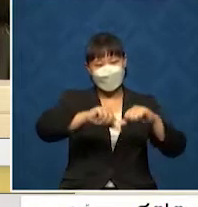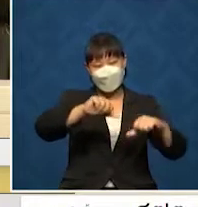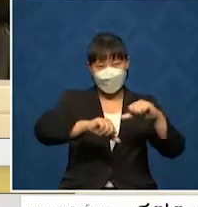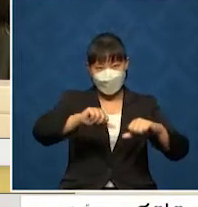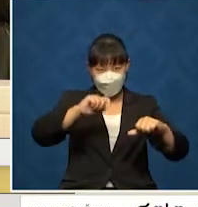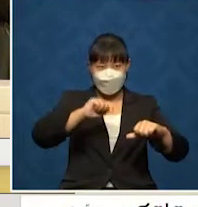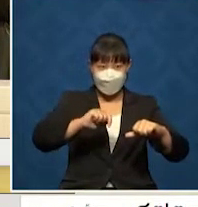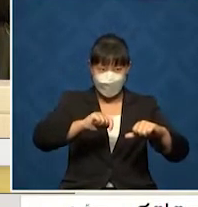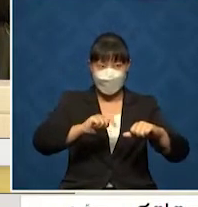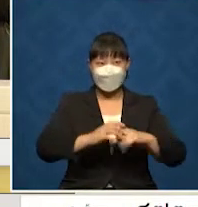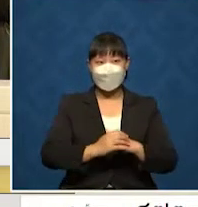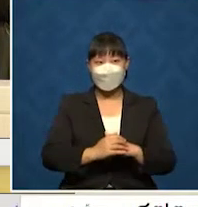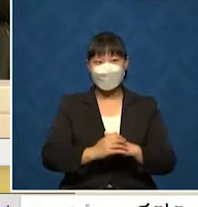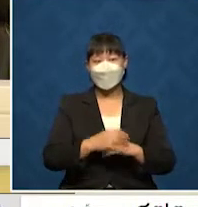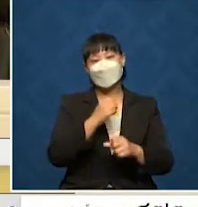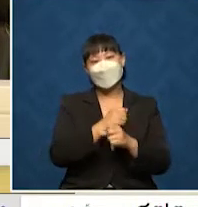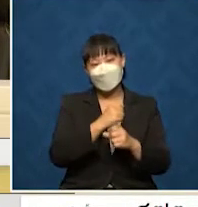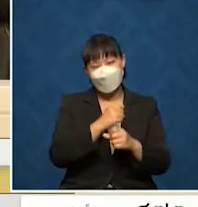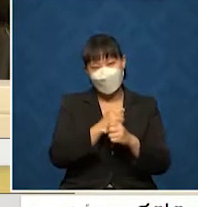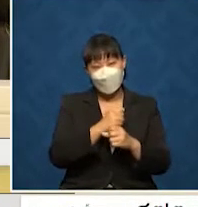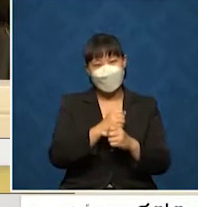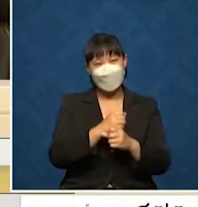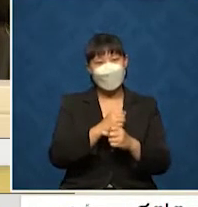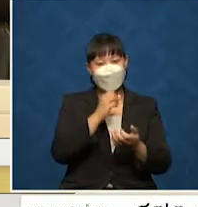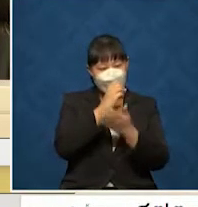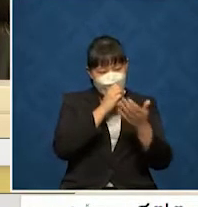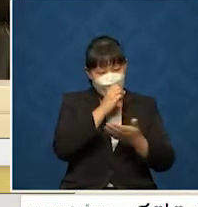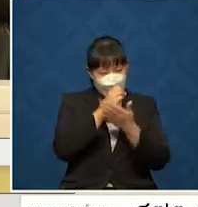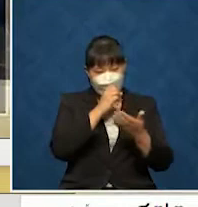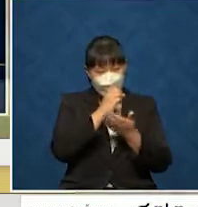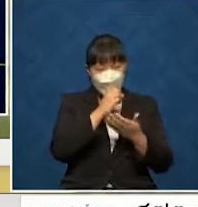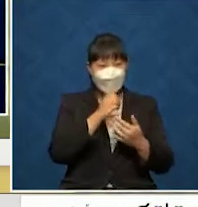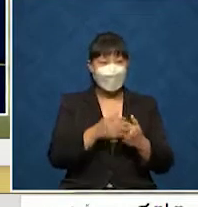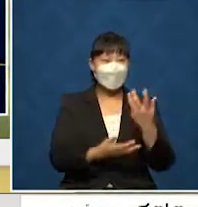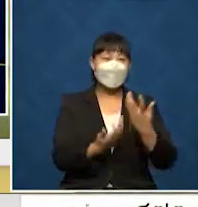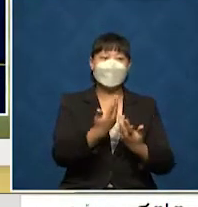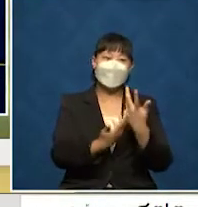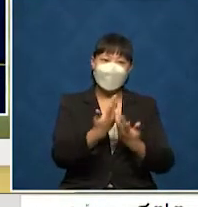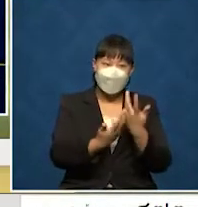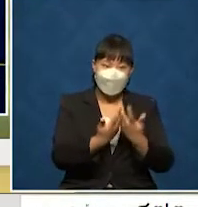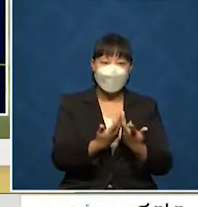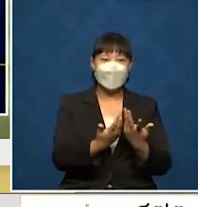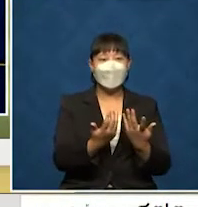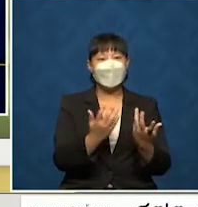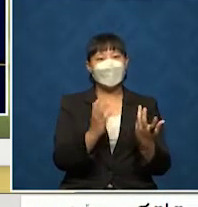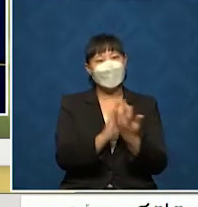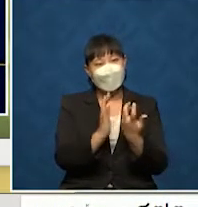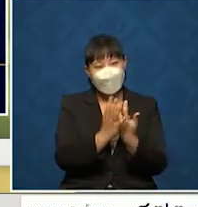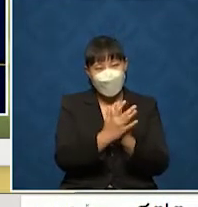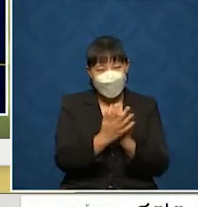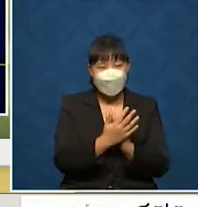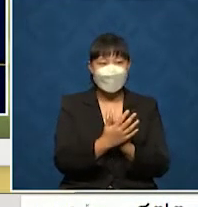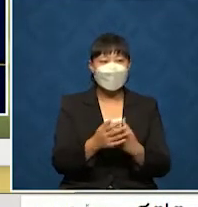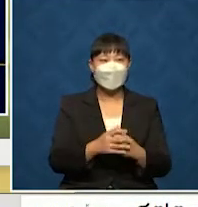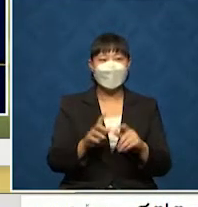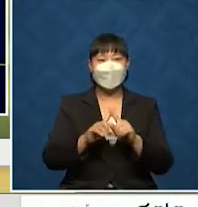งต้นการผลิตยาบ้ามาจากหญ้านะครับมาจากพืชแต่ใน